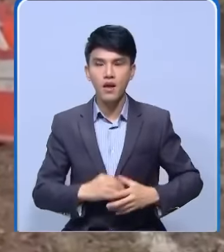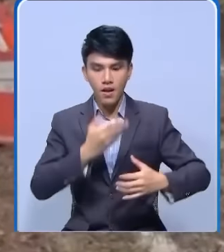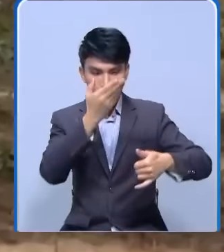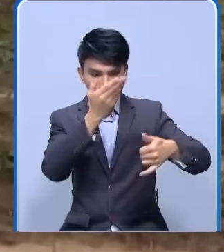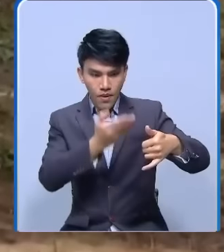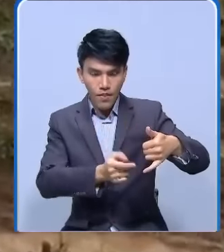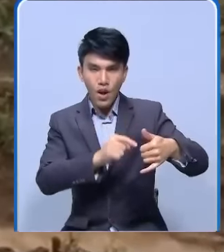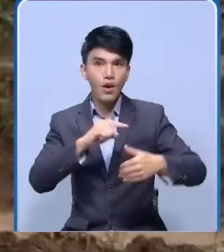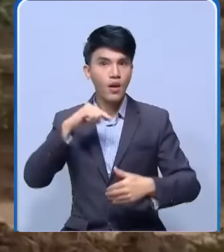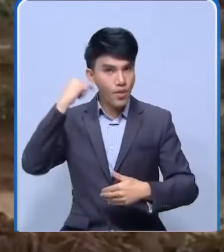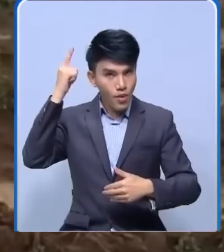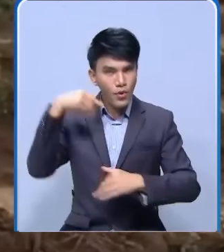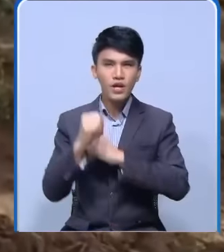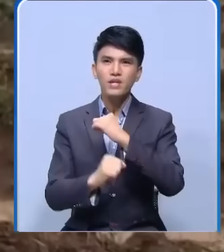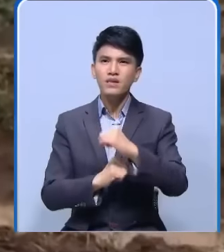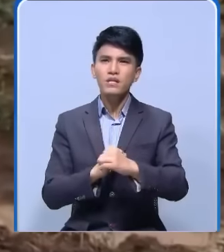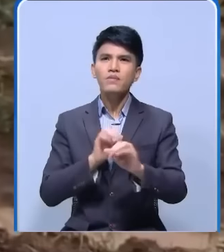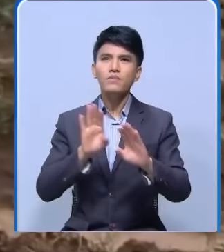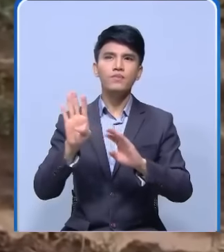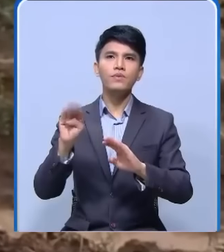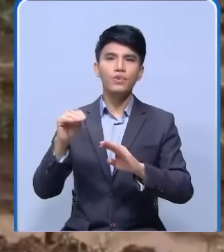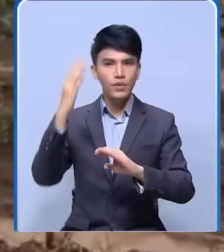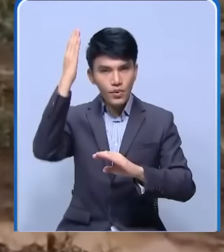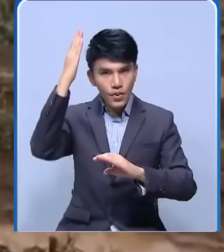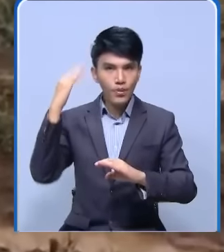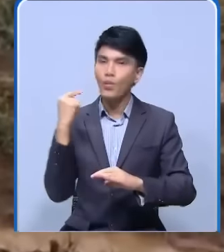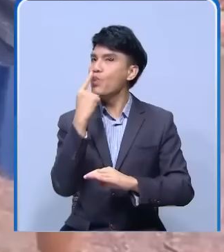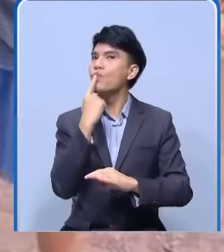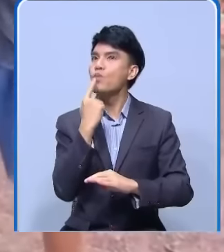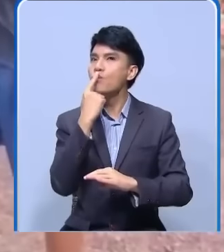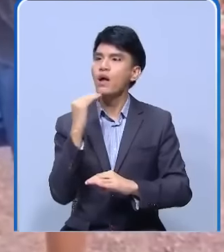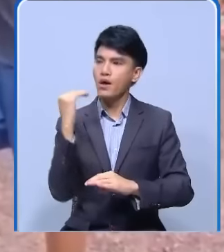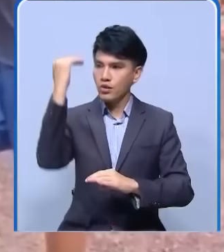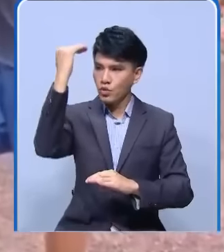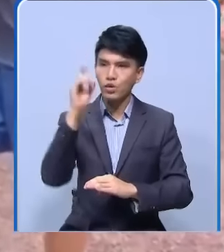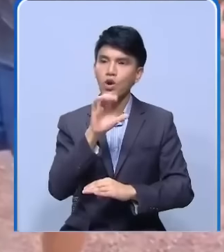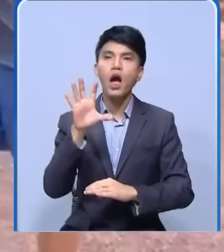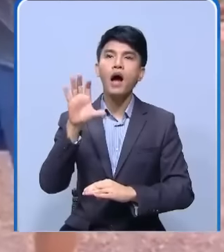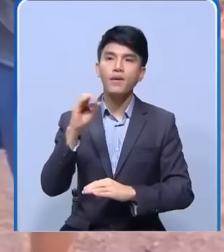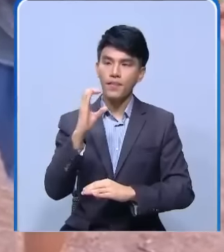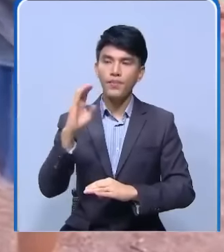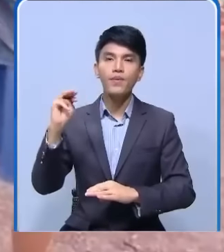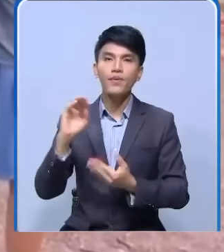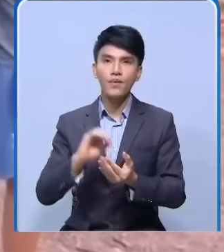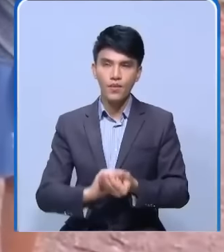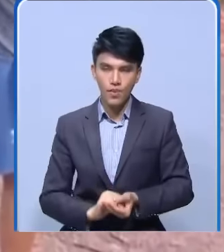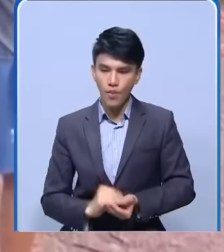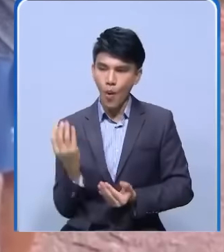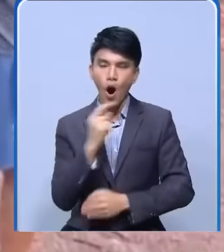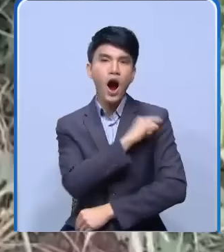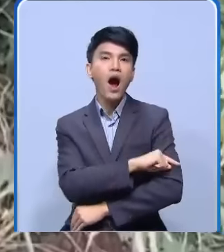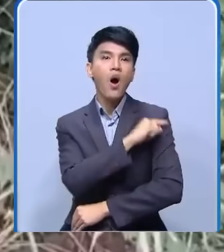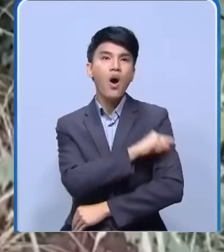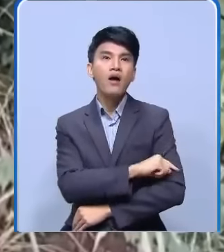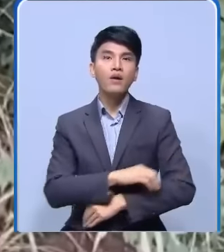เป็นหญิงอายุประมาณ40ปีย้อมผมสีแดงส่วนสูงประมาณ150เซนติเมตรรูปร่างท้วมผิวขาวเนี่ย